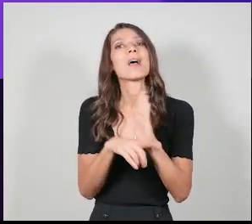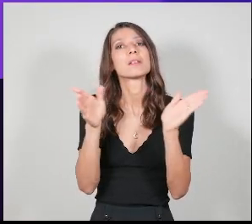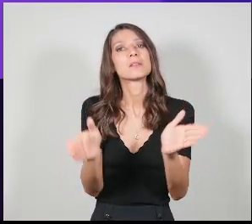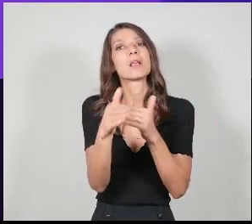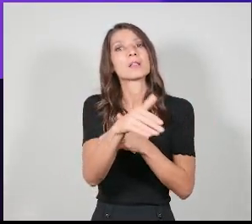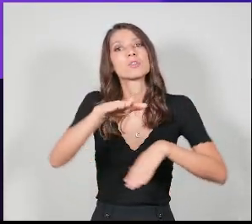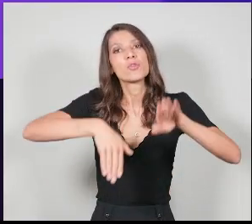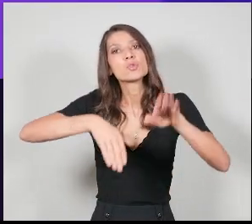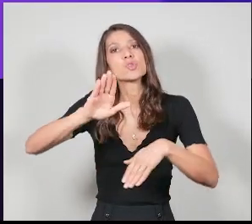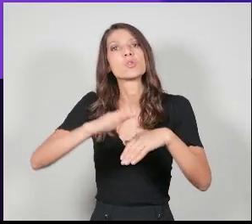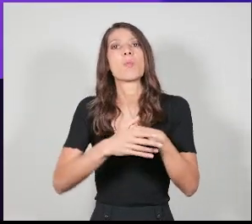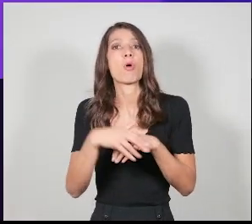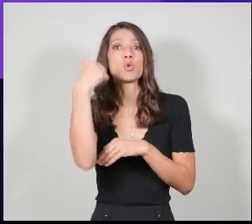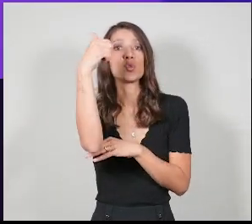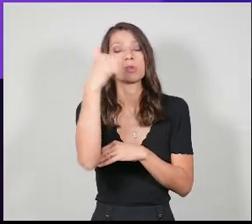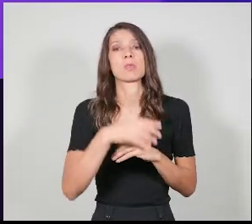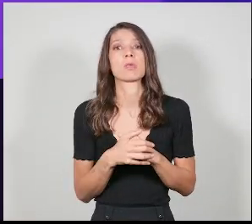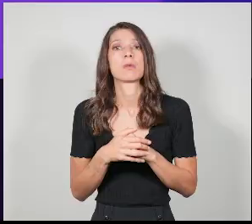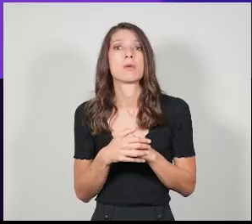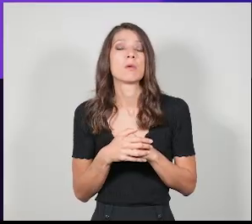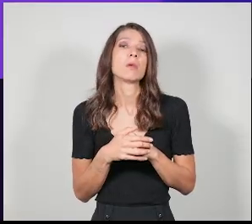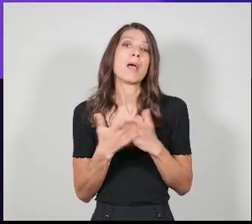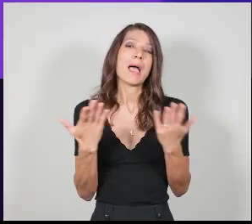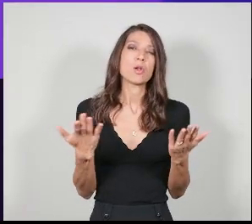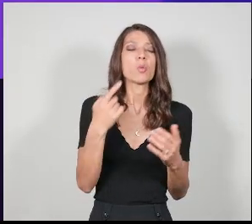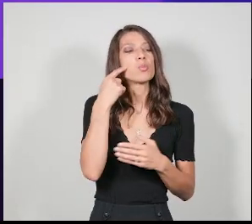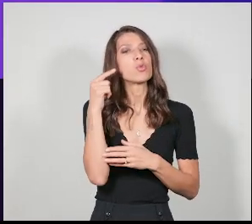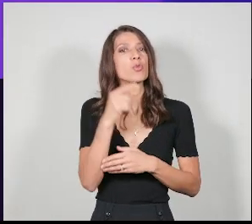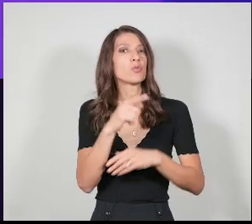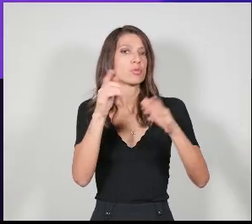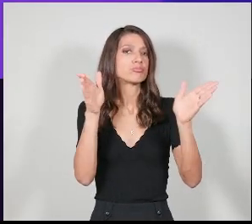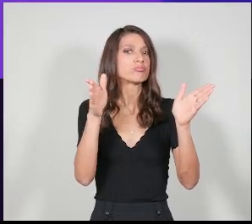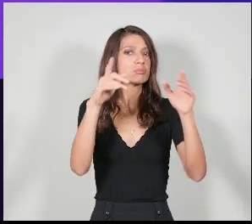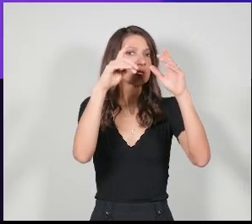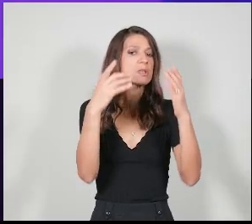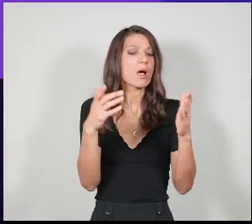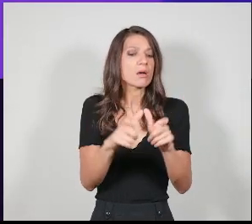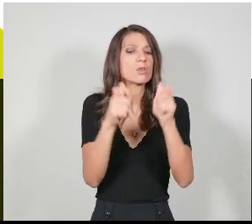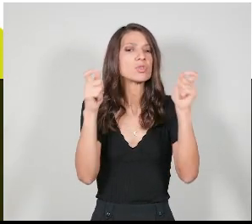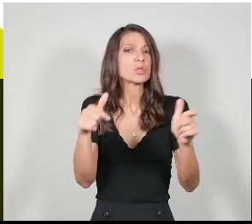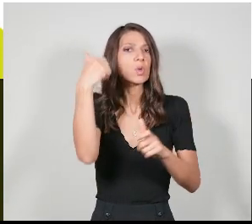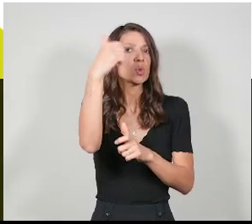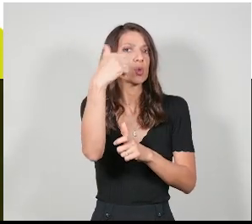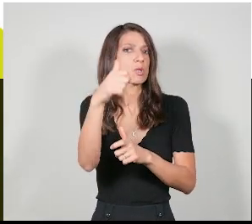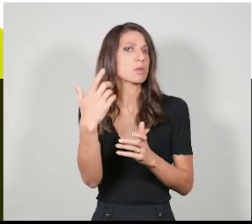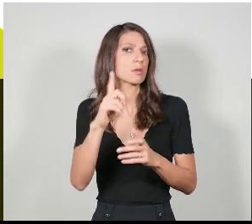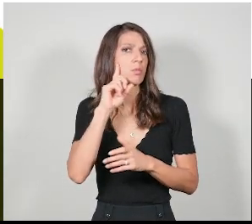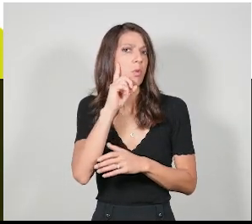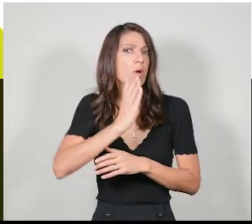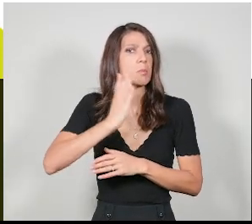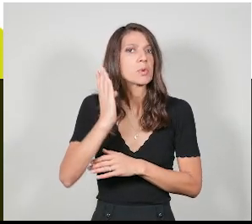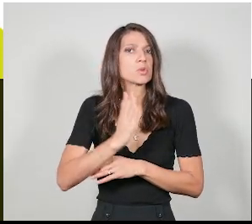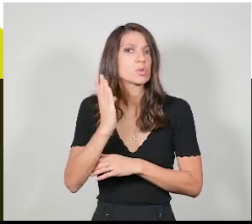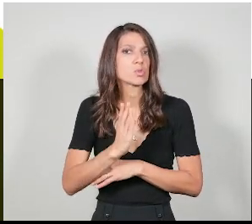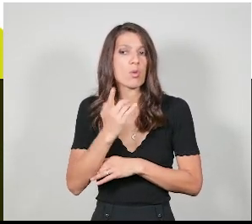pourraient être intégrées. Mais dans ce statut unique, en quoi cette catégorie unique, c'est la marche supplémentaire, la marche nécessaire, je dirais, de